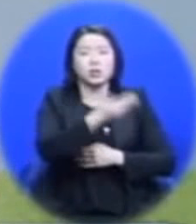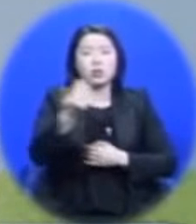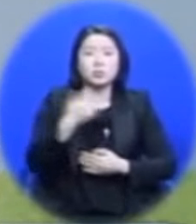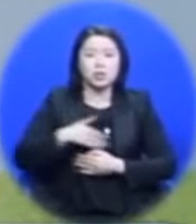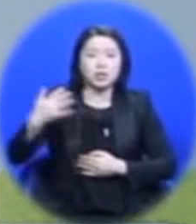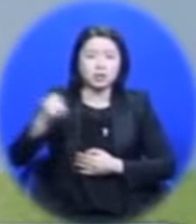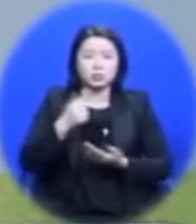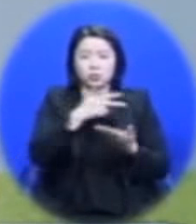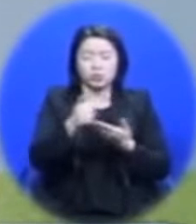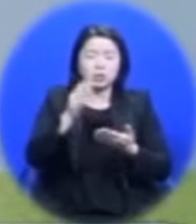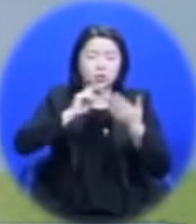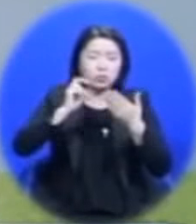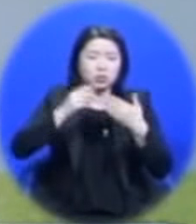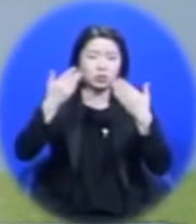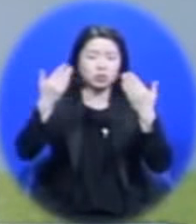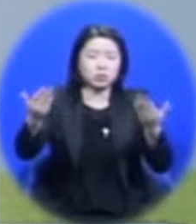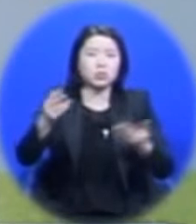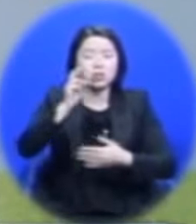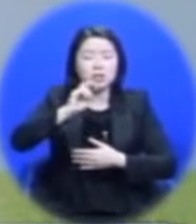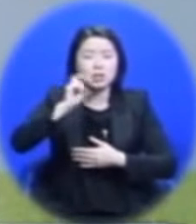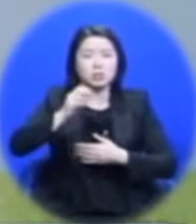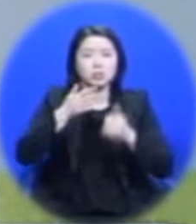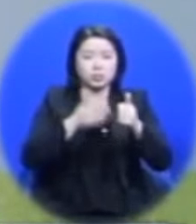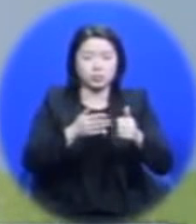주님께 노래하며 찬송하십시오.